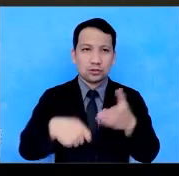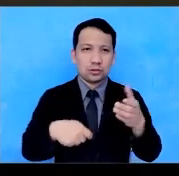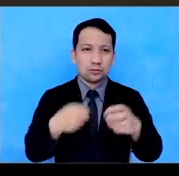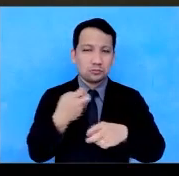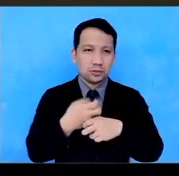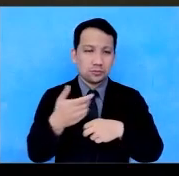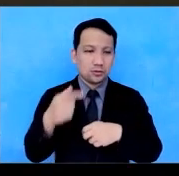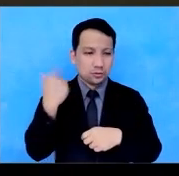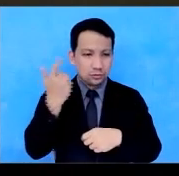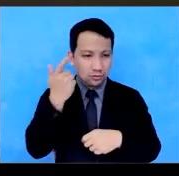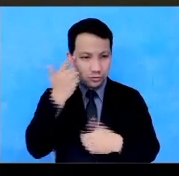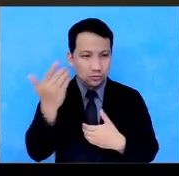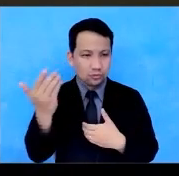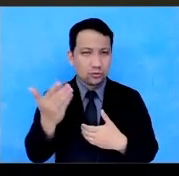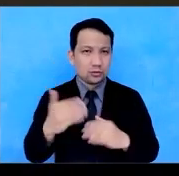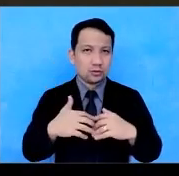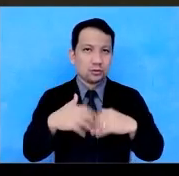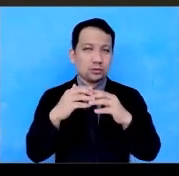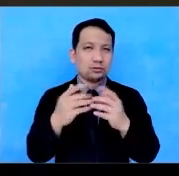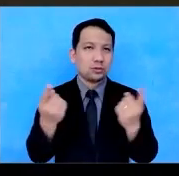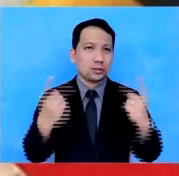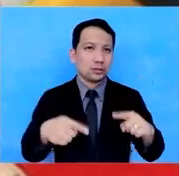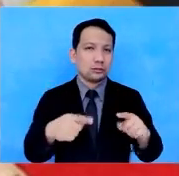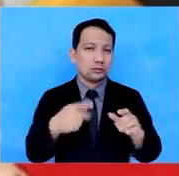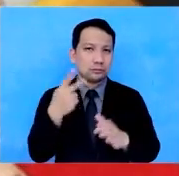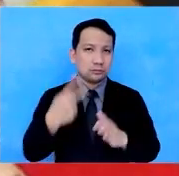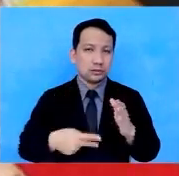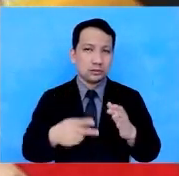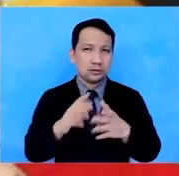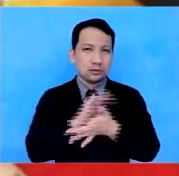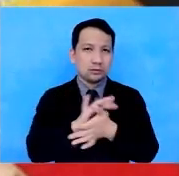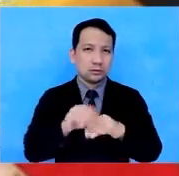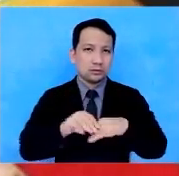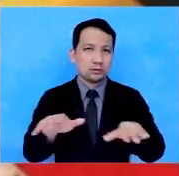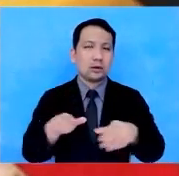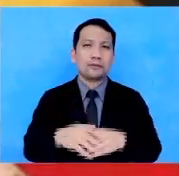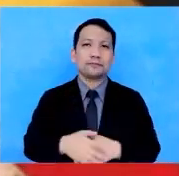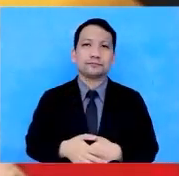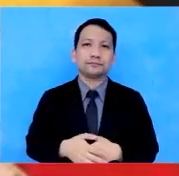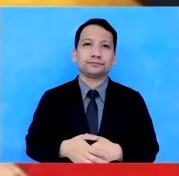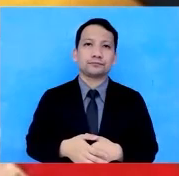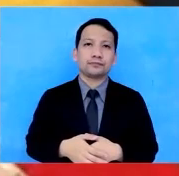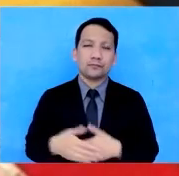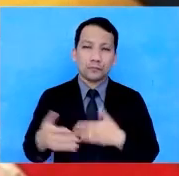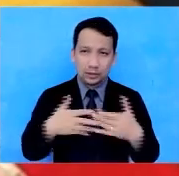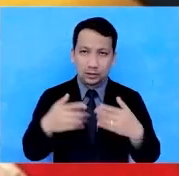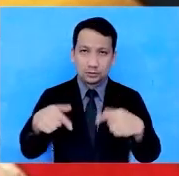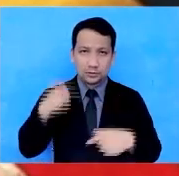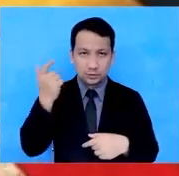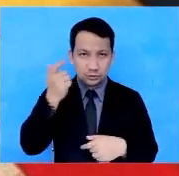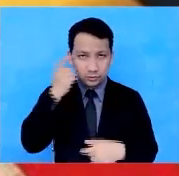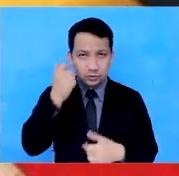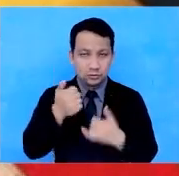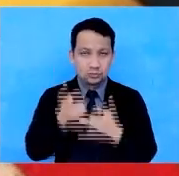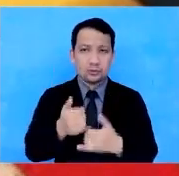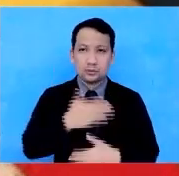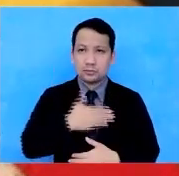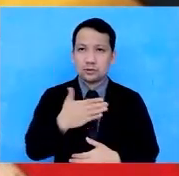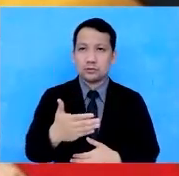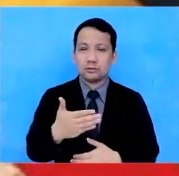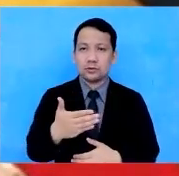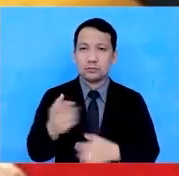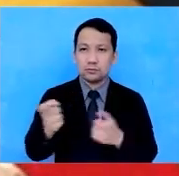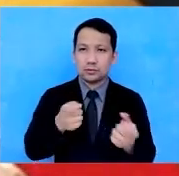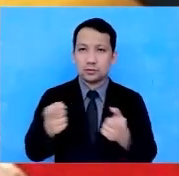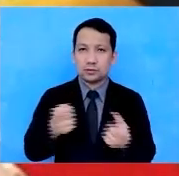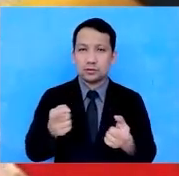ang gobyerno na makabangon sa dagok ng pandemya. Rest assured that this government will remain committed to managing